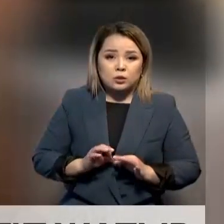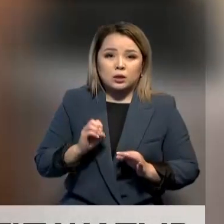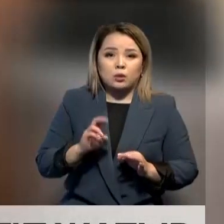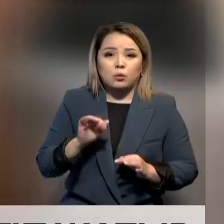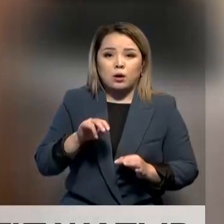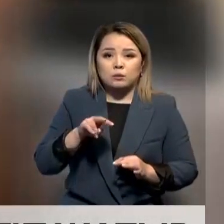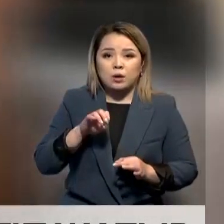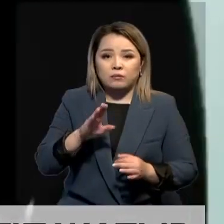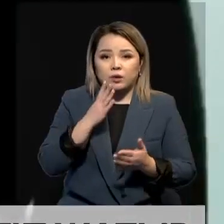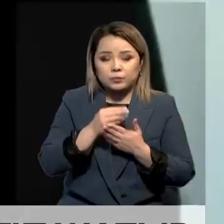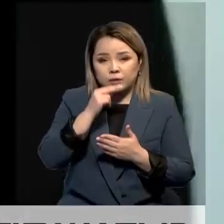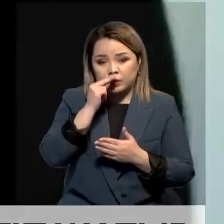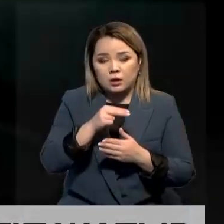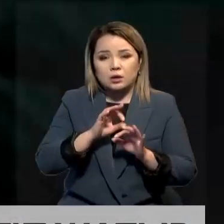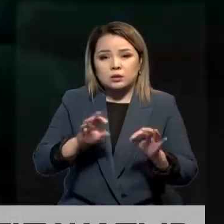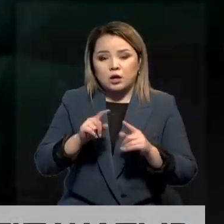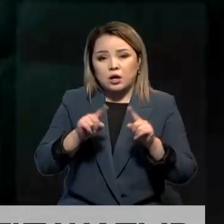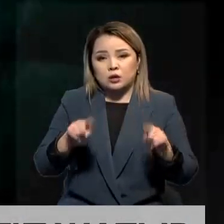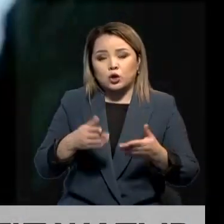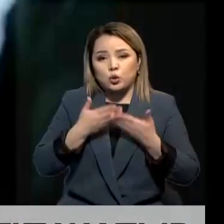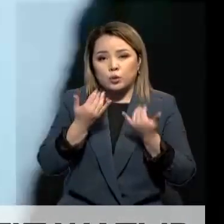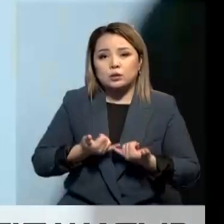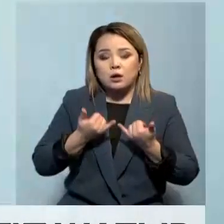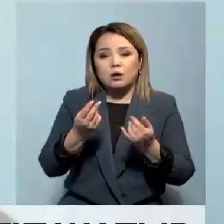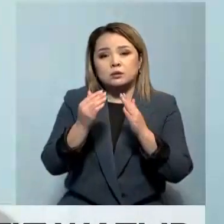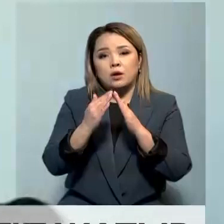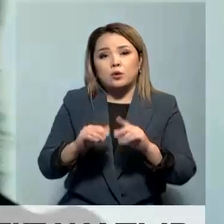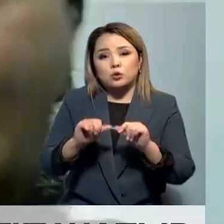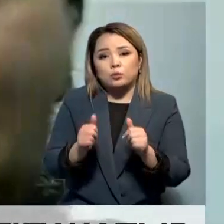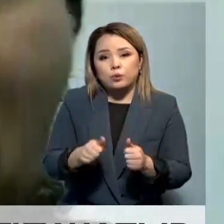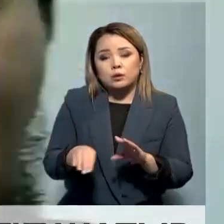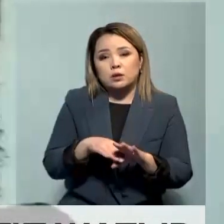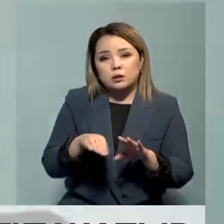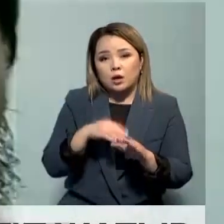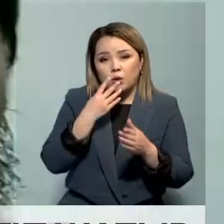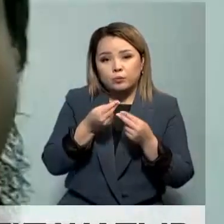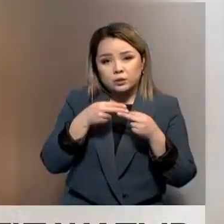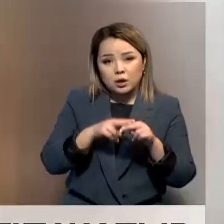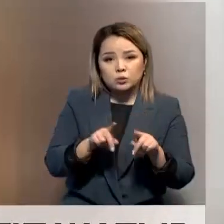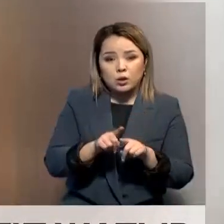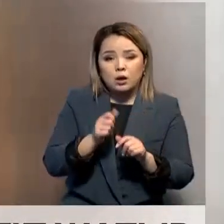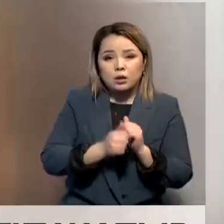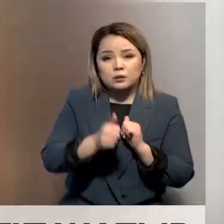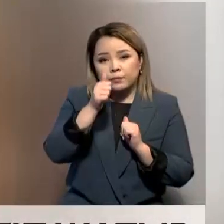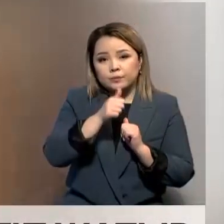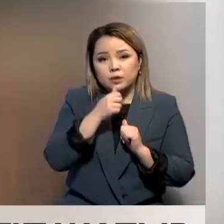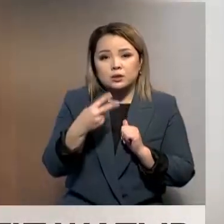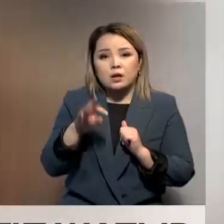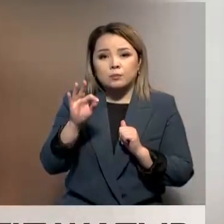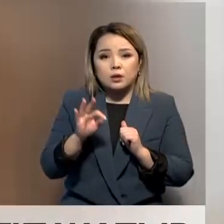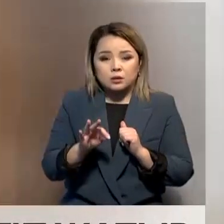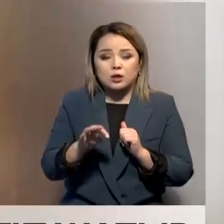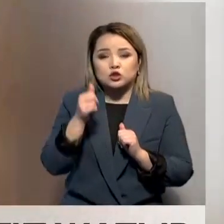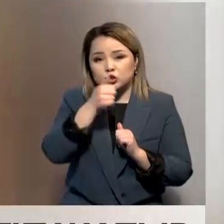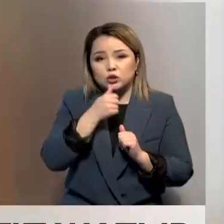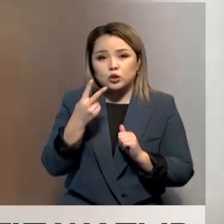Құланбаев айыптау актісін оқыды. Қаржылық пирамиданы ұйымдастырушылар салымшыларға өздері құйған ақшадан айына 20%, ал